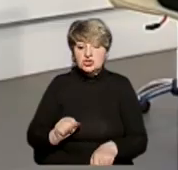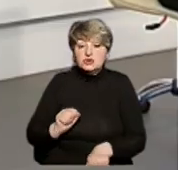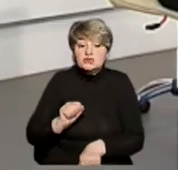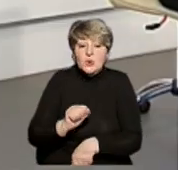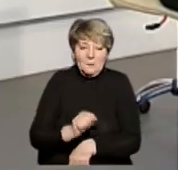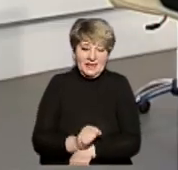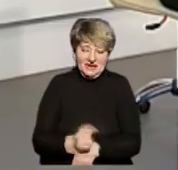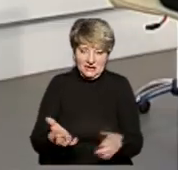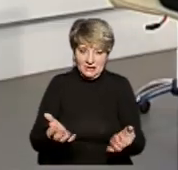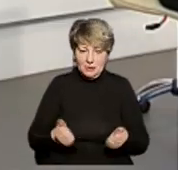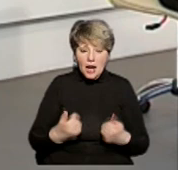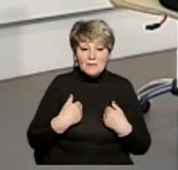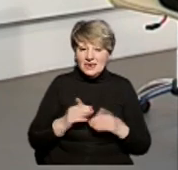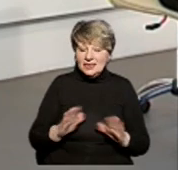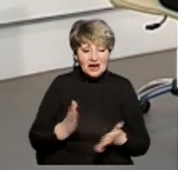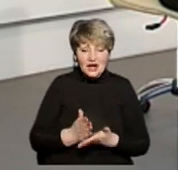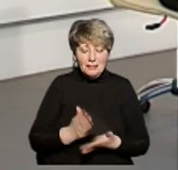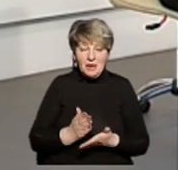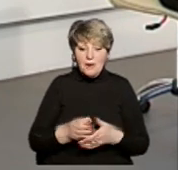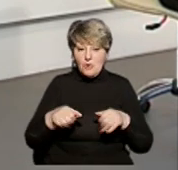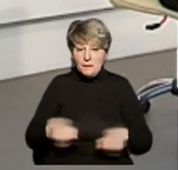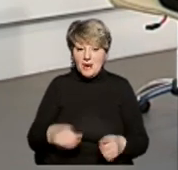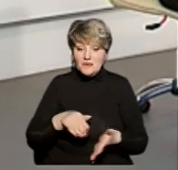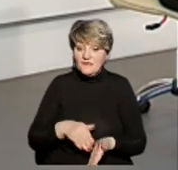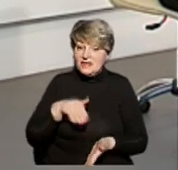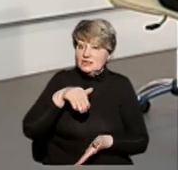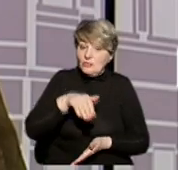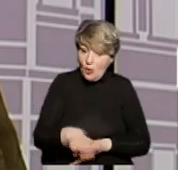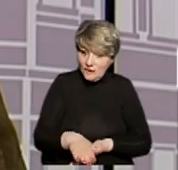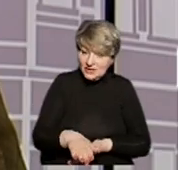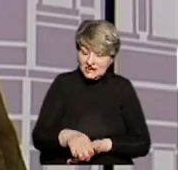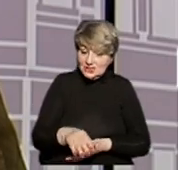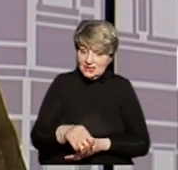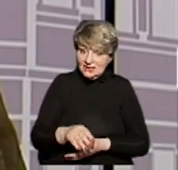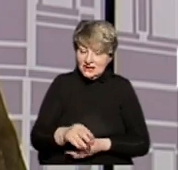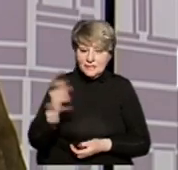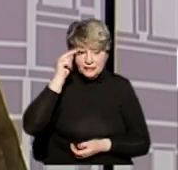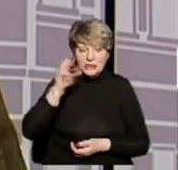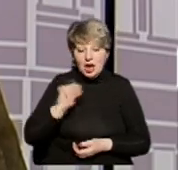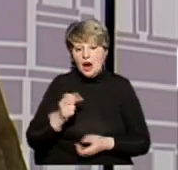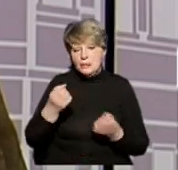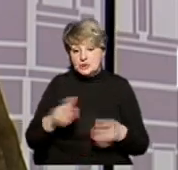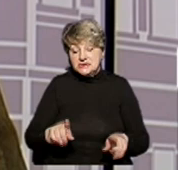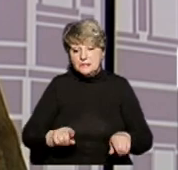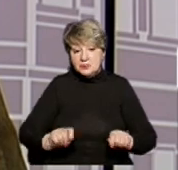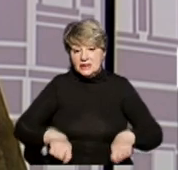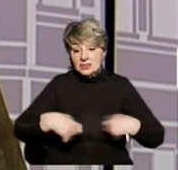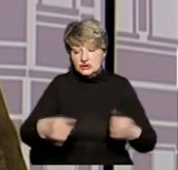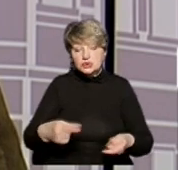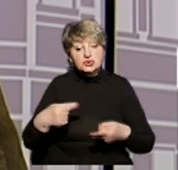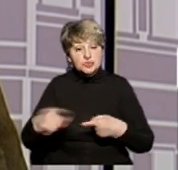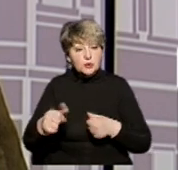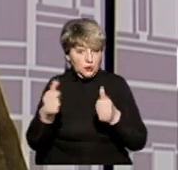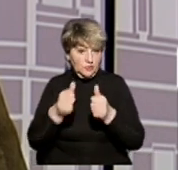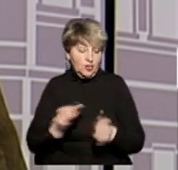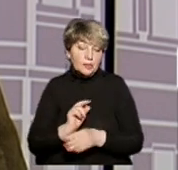Так. Там на знову ж таки, ми не маємо права відмовити в зарахуванні в школу, а просто денну форму навчання такій дитині ми не